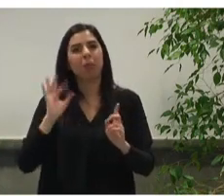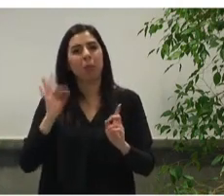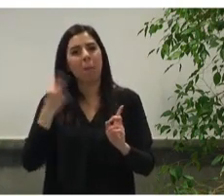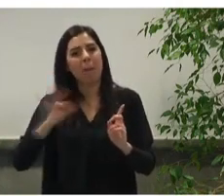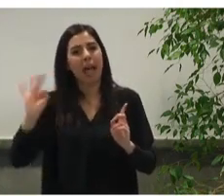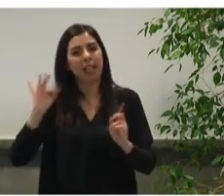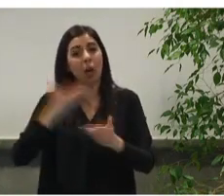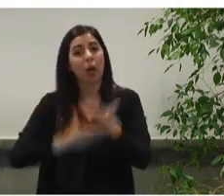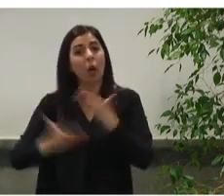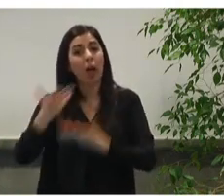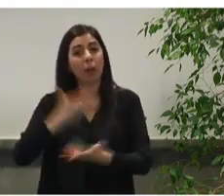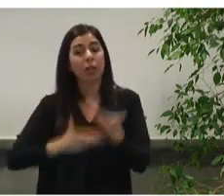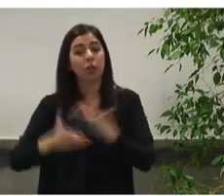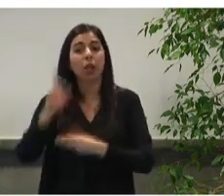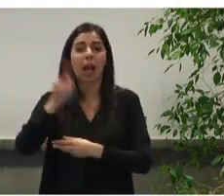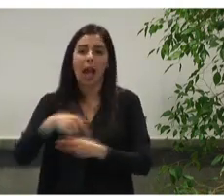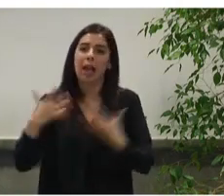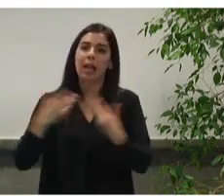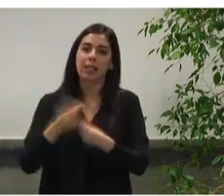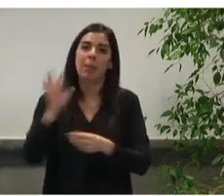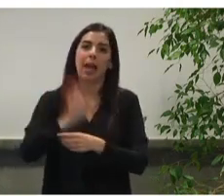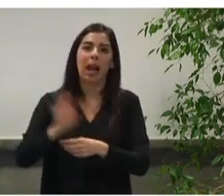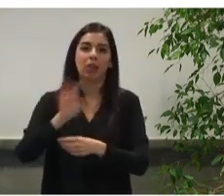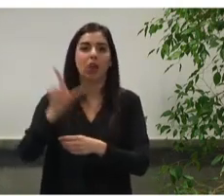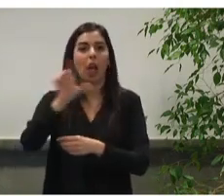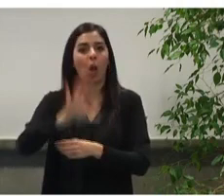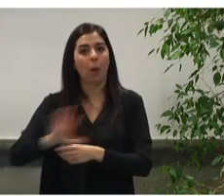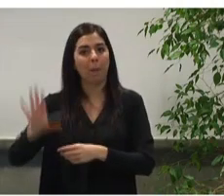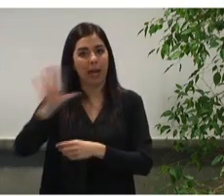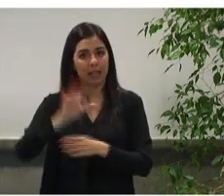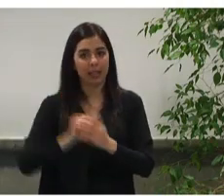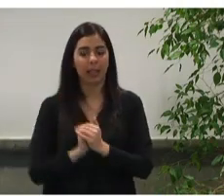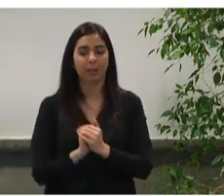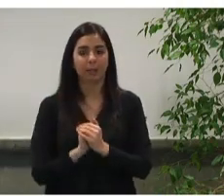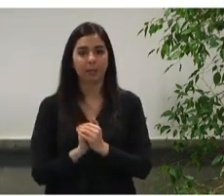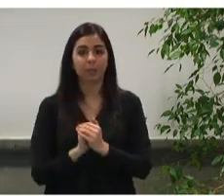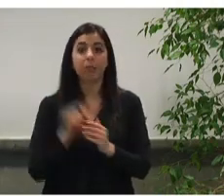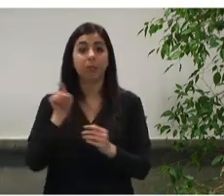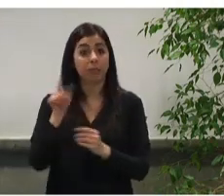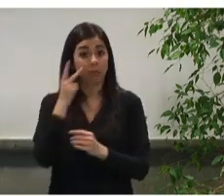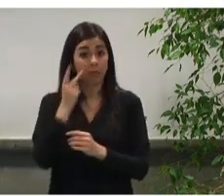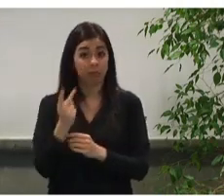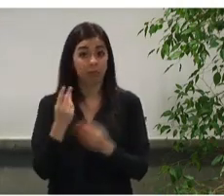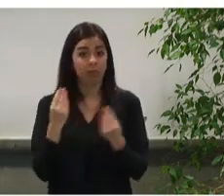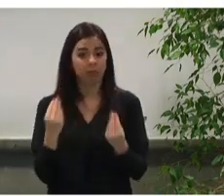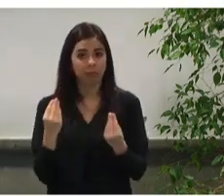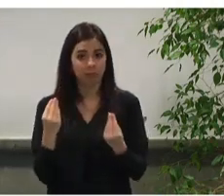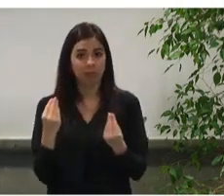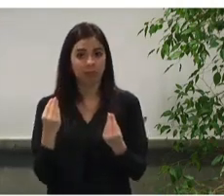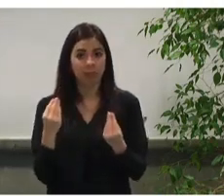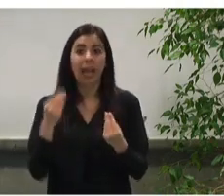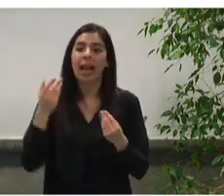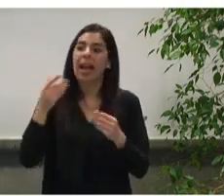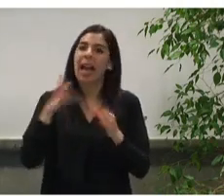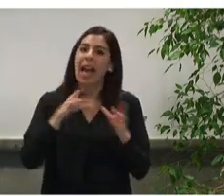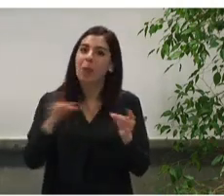anche con Regione Lombardia. E quello che vedete è che il comportamento